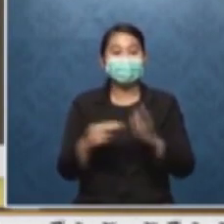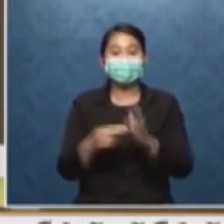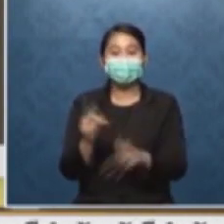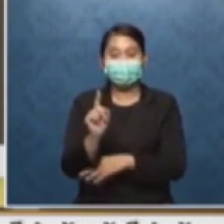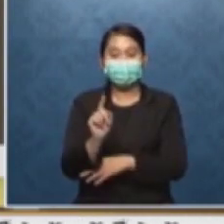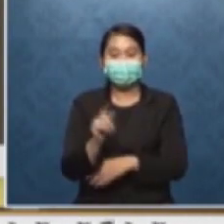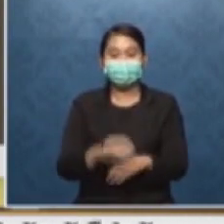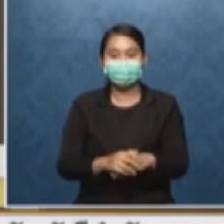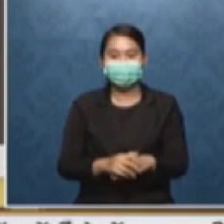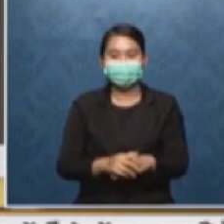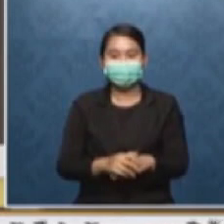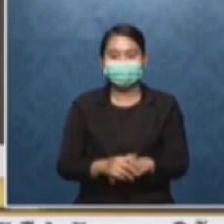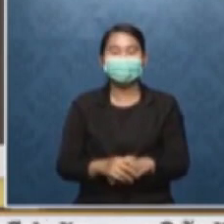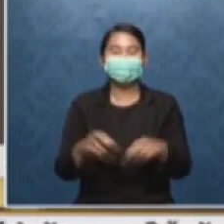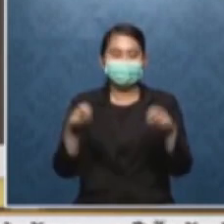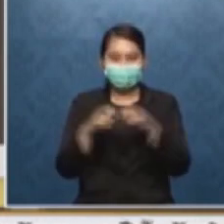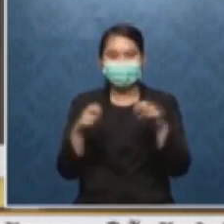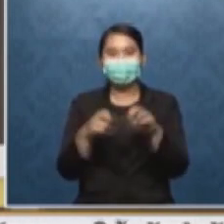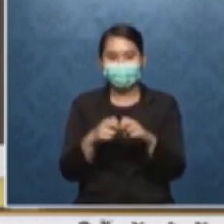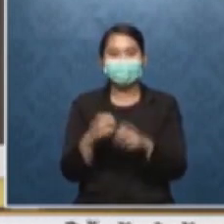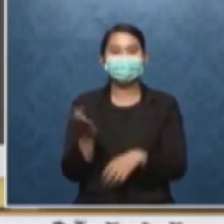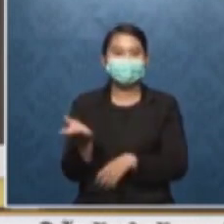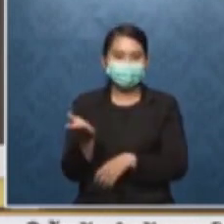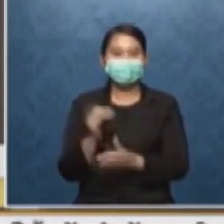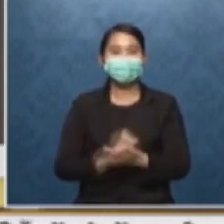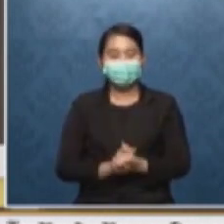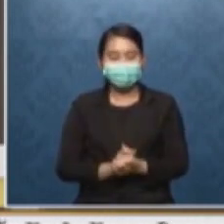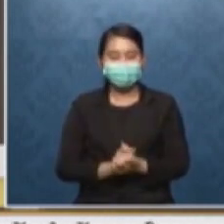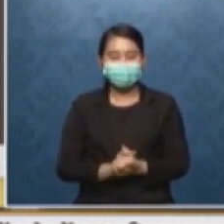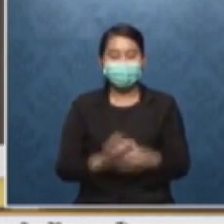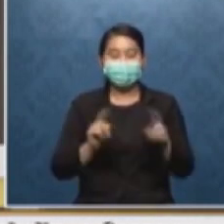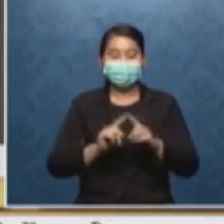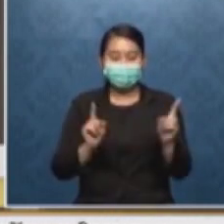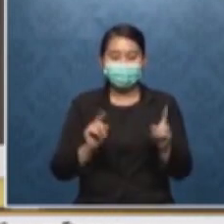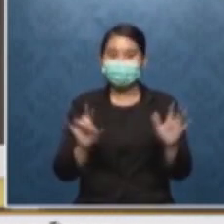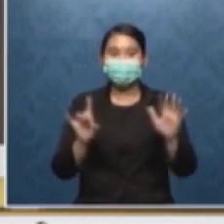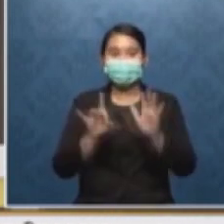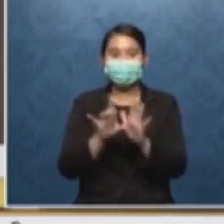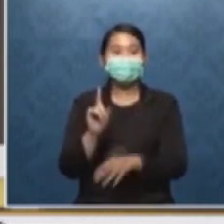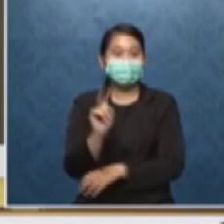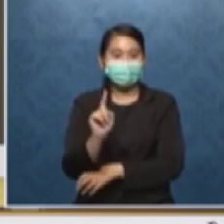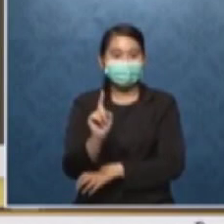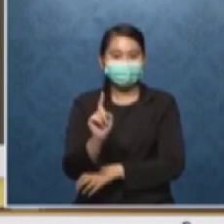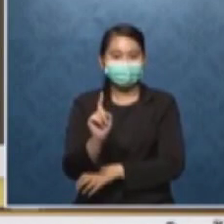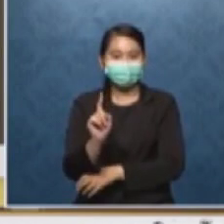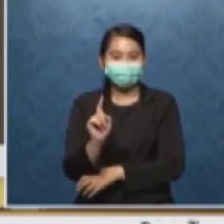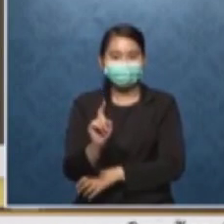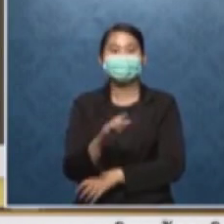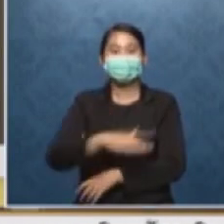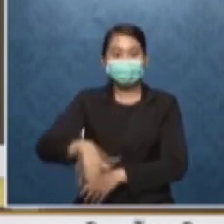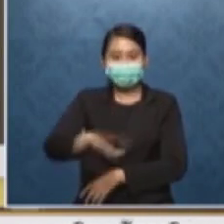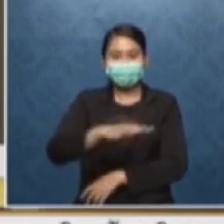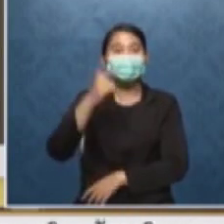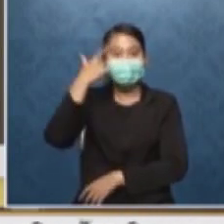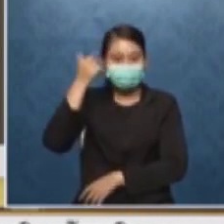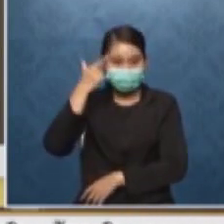ในสถานะวิกฤตเธอแต่สุดท้ายผลจะออกมาอย่างไรที่น้องประชาชนทราบดี